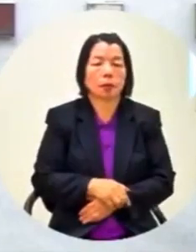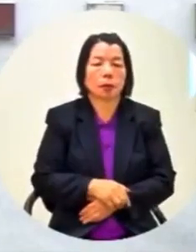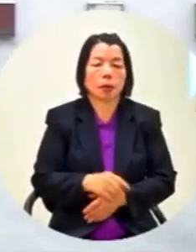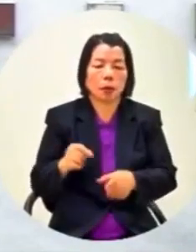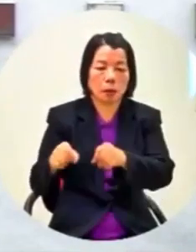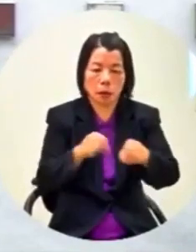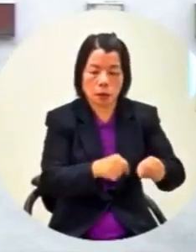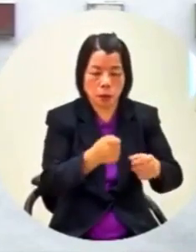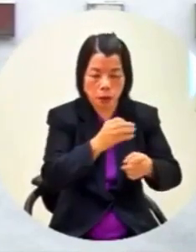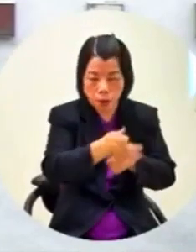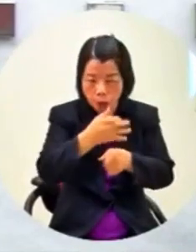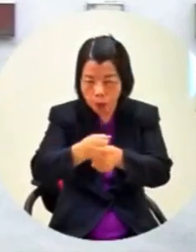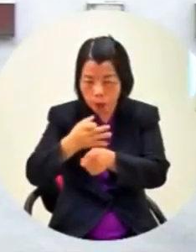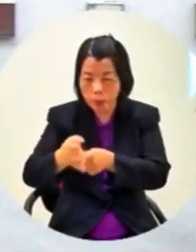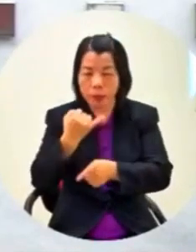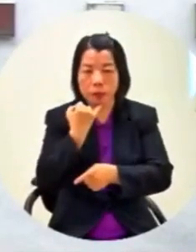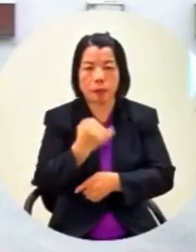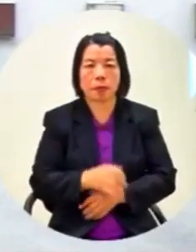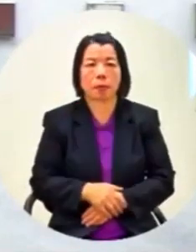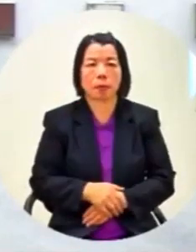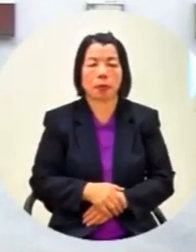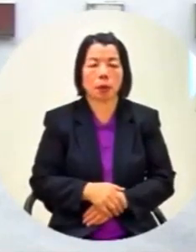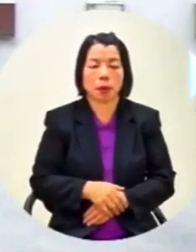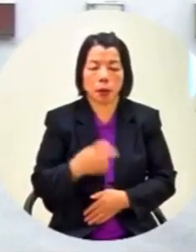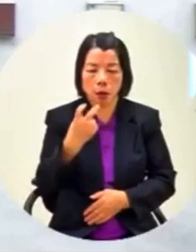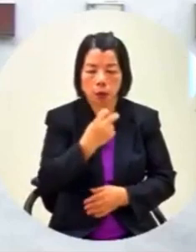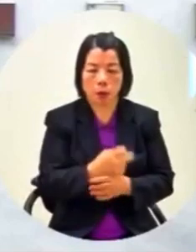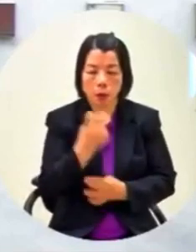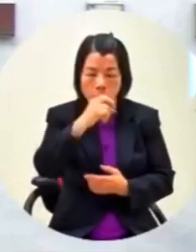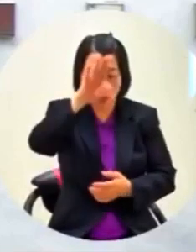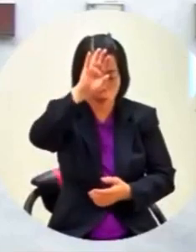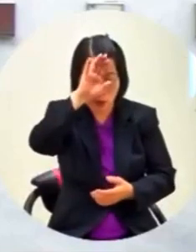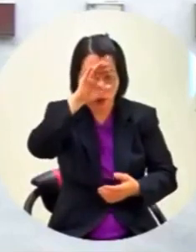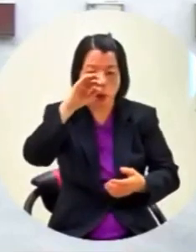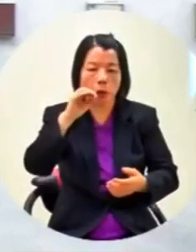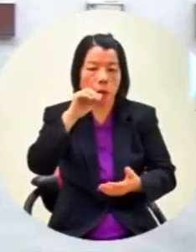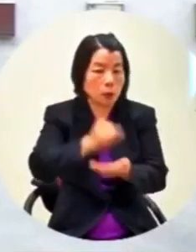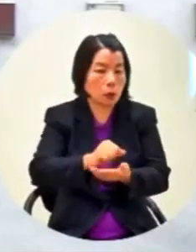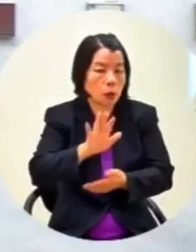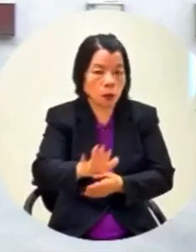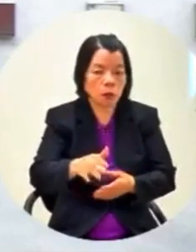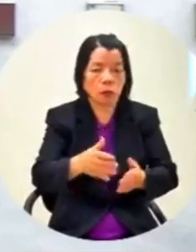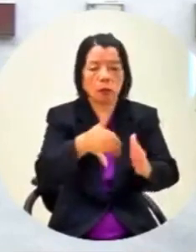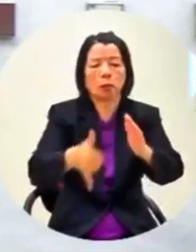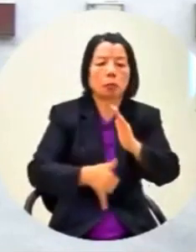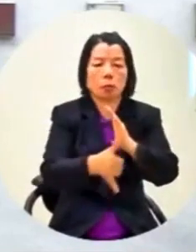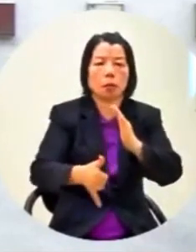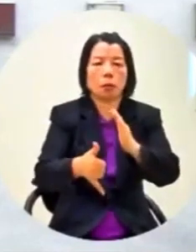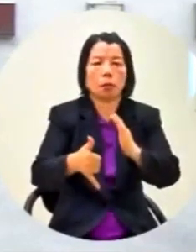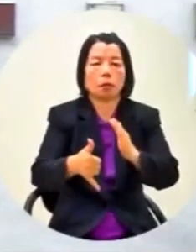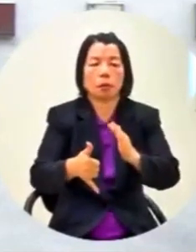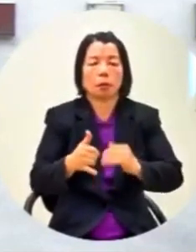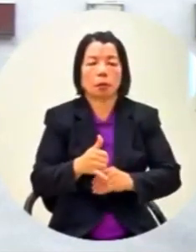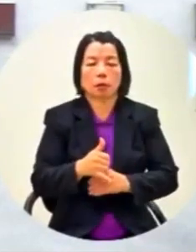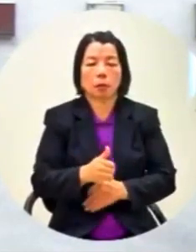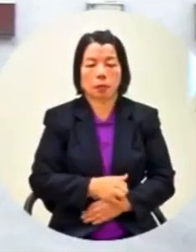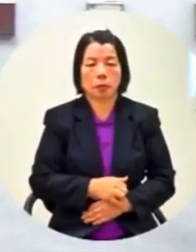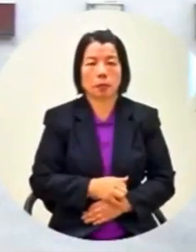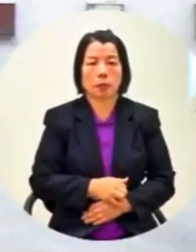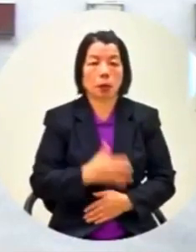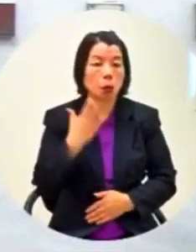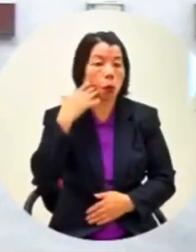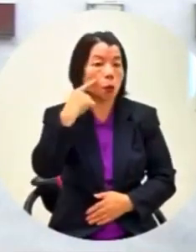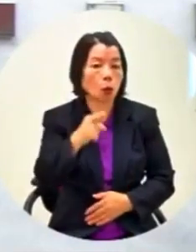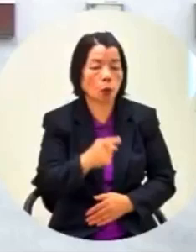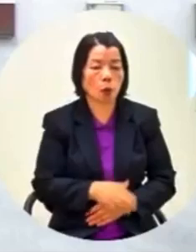的功能，确诊或受居家隔离、居家检疫的直接的民众，如果没有办法